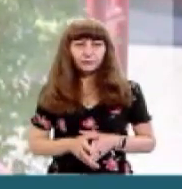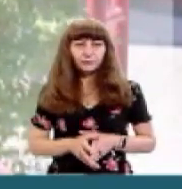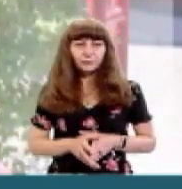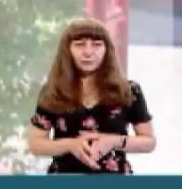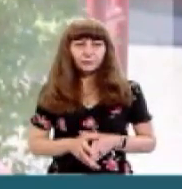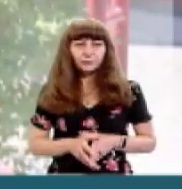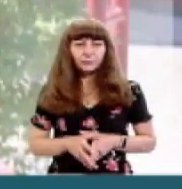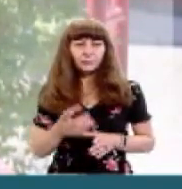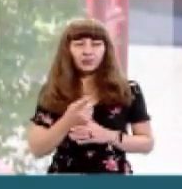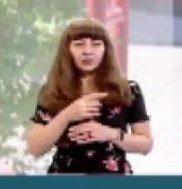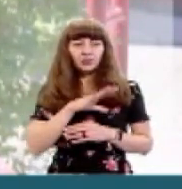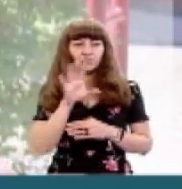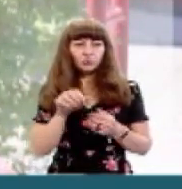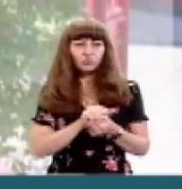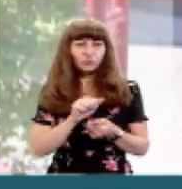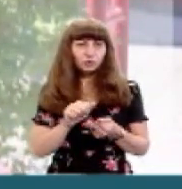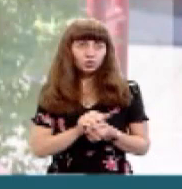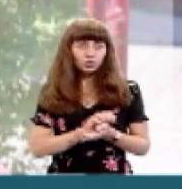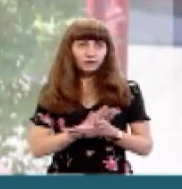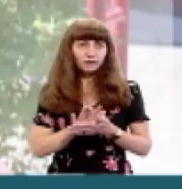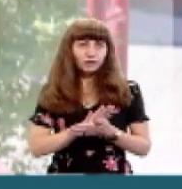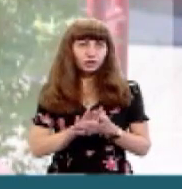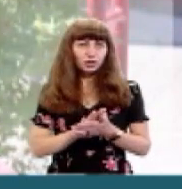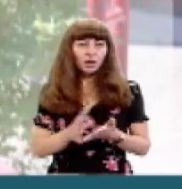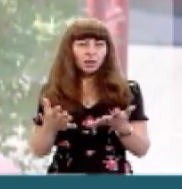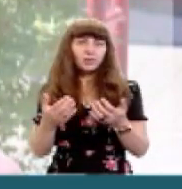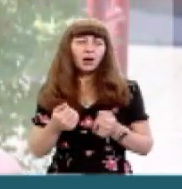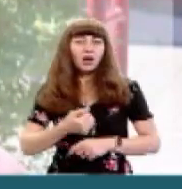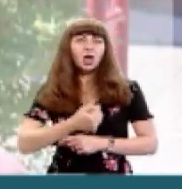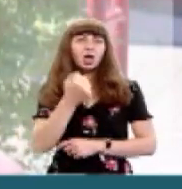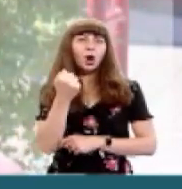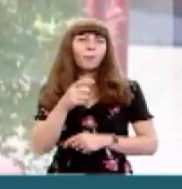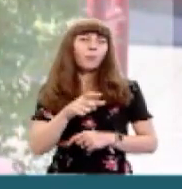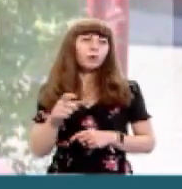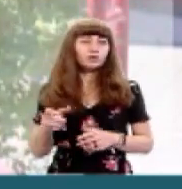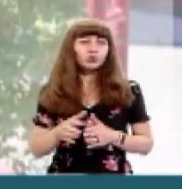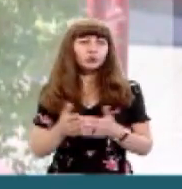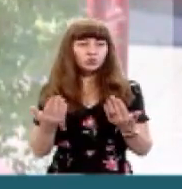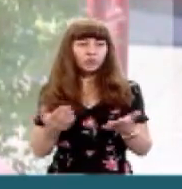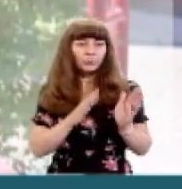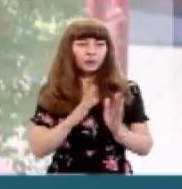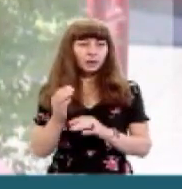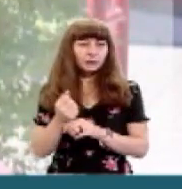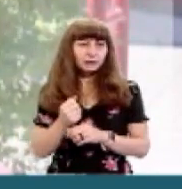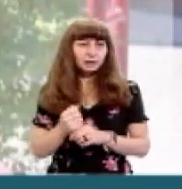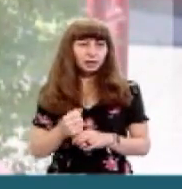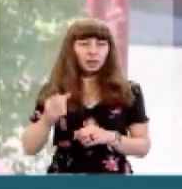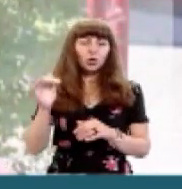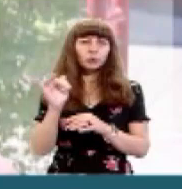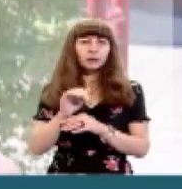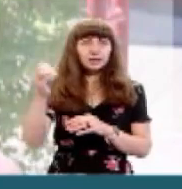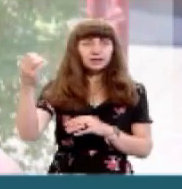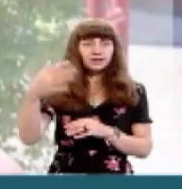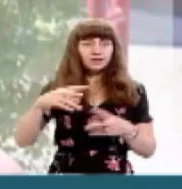соцсетям. Вот это все высушивали, вычищали, нанимали рабочих. И вот сейчас привели в порядок, провели